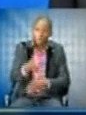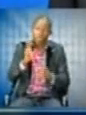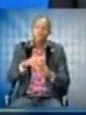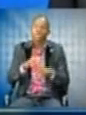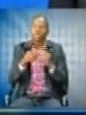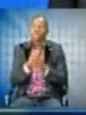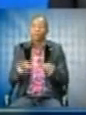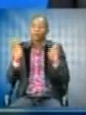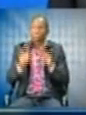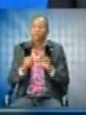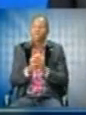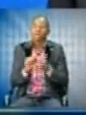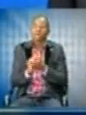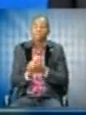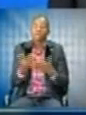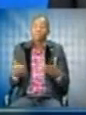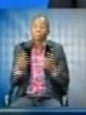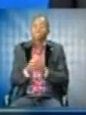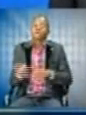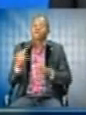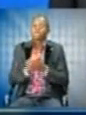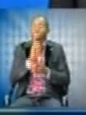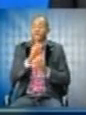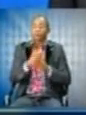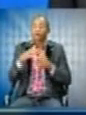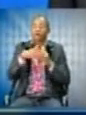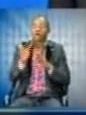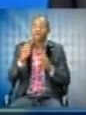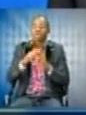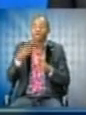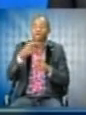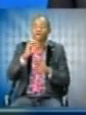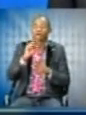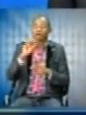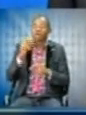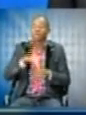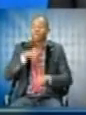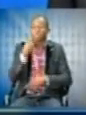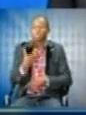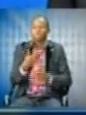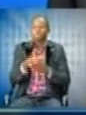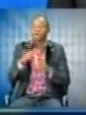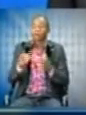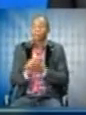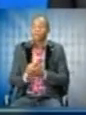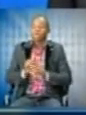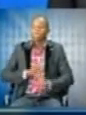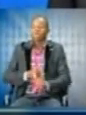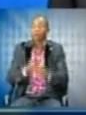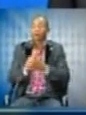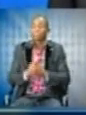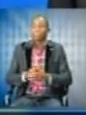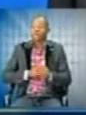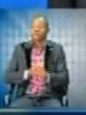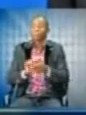et ce week-end qu'ils seront convoyés à Goma pour leur émission aux concernés. C'est un reportage d'Antoine